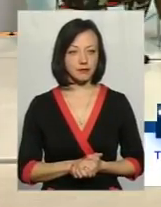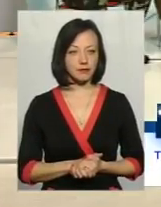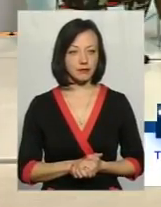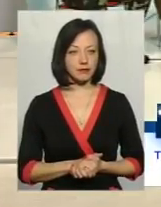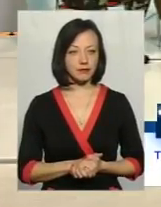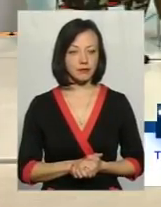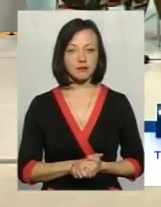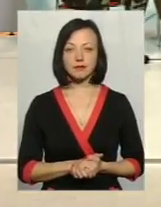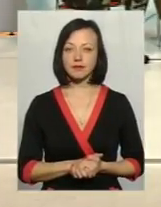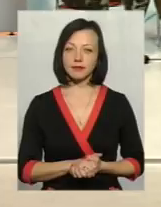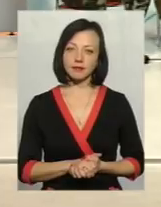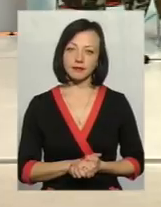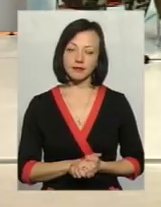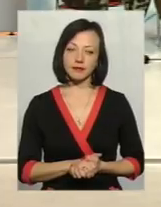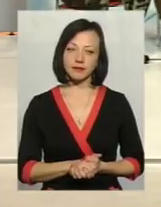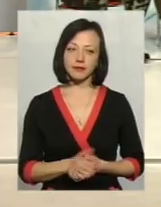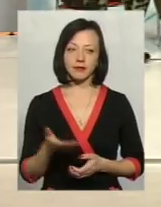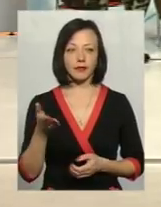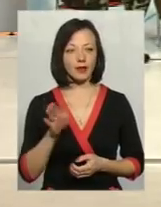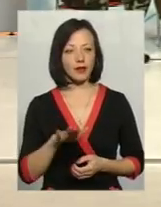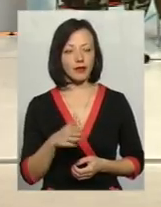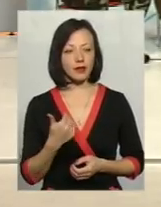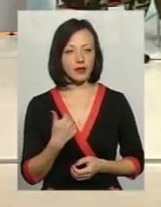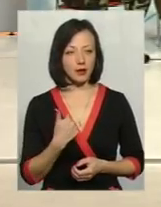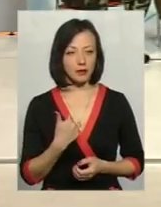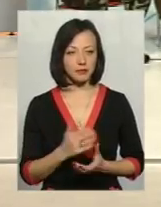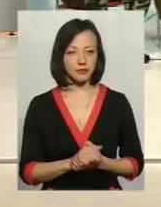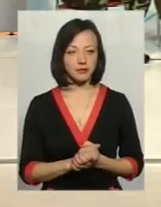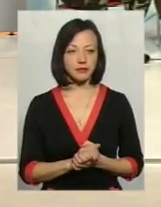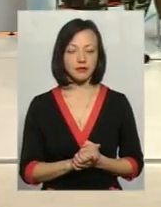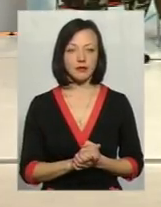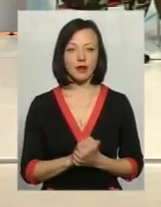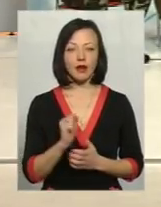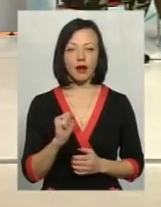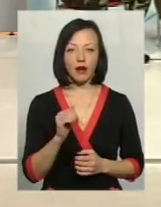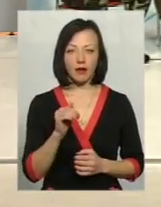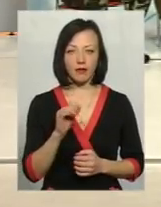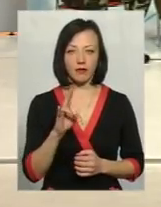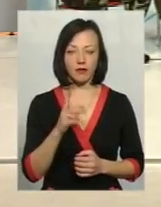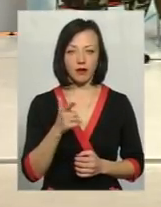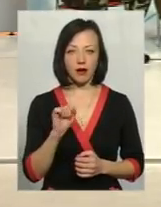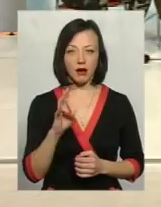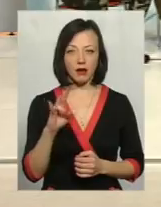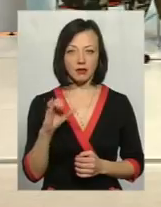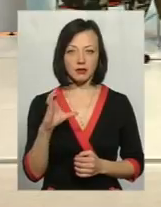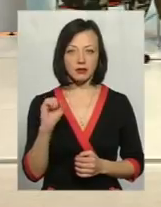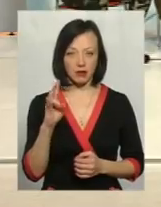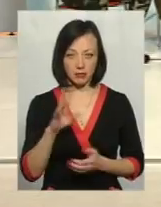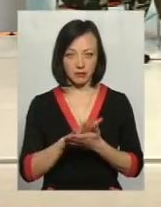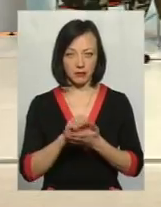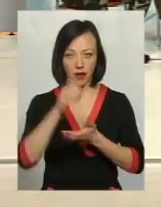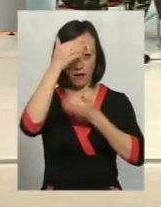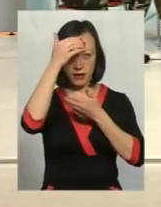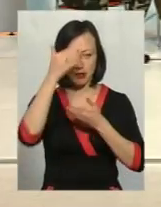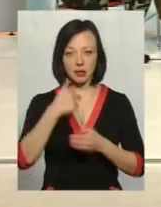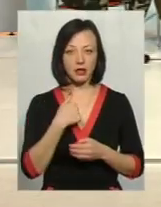Пане Анатолій? Давайте я. В Афганістан потрапив з учебки. Я не надіявся, що